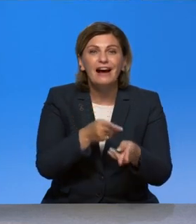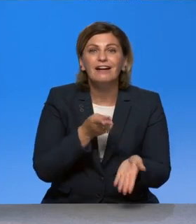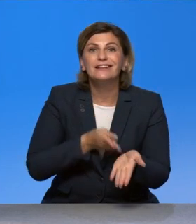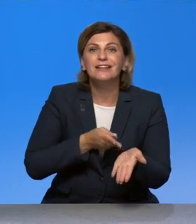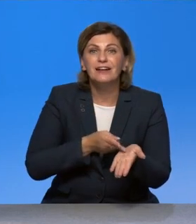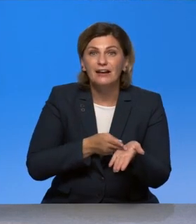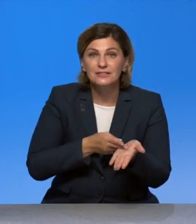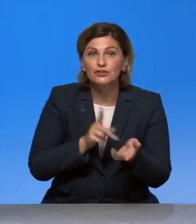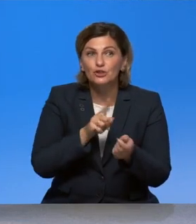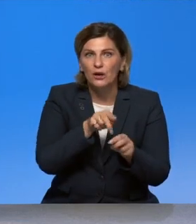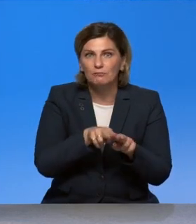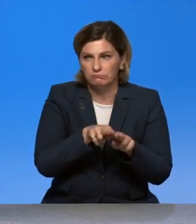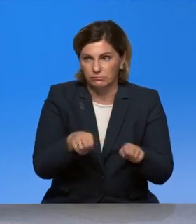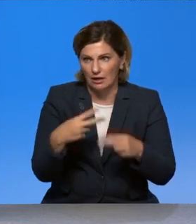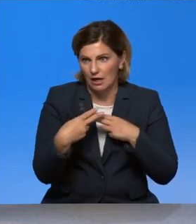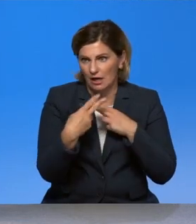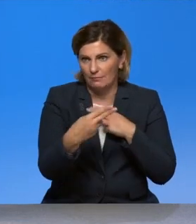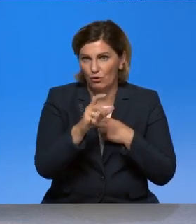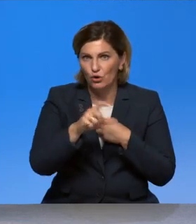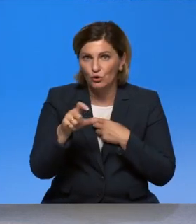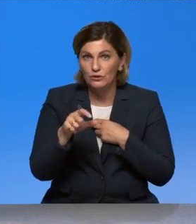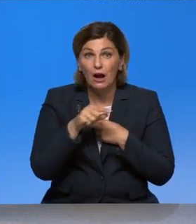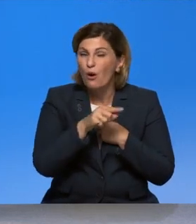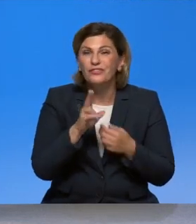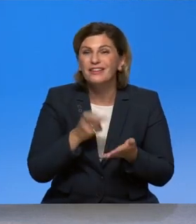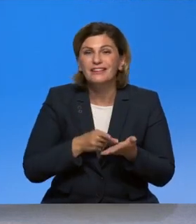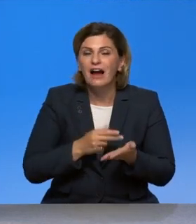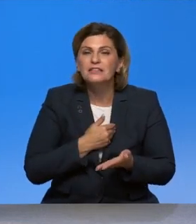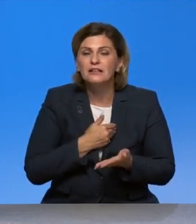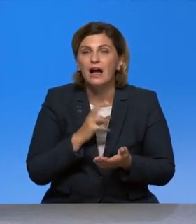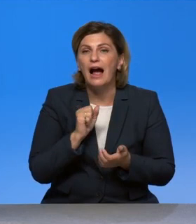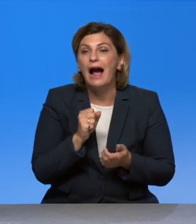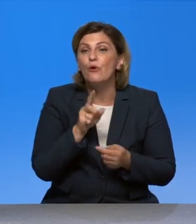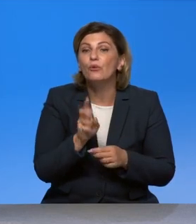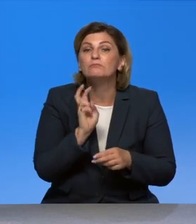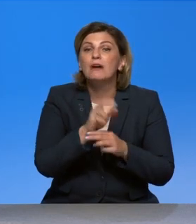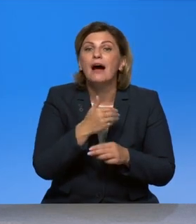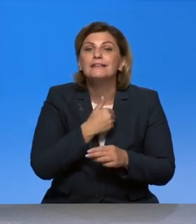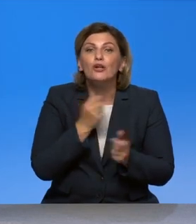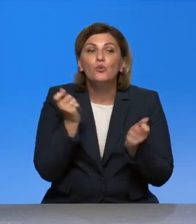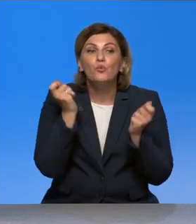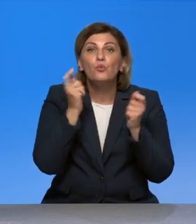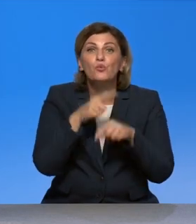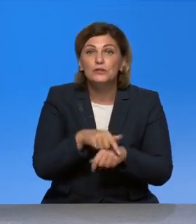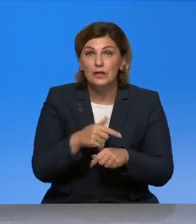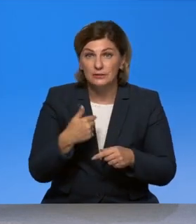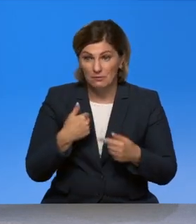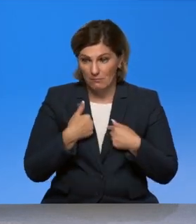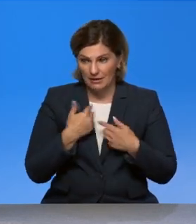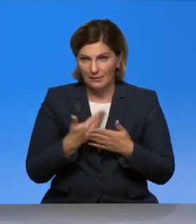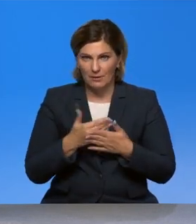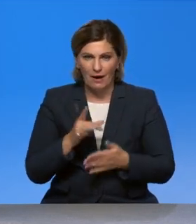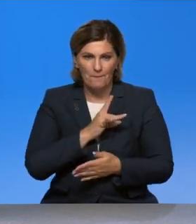люди, он не ехал доказать, что те же люди, он ехал узнать. Узнать. И что он увидел? Ведь мы же, представляете, вот такие мы белокожие умные ребята,